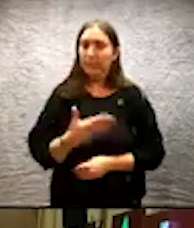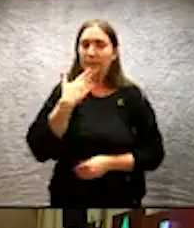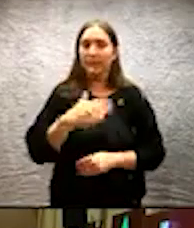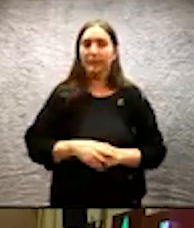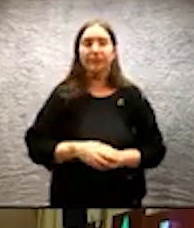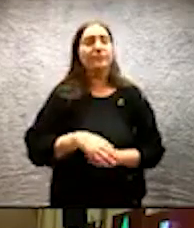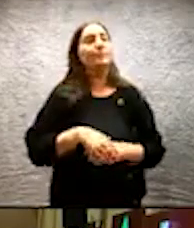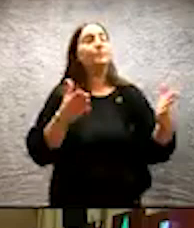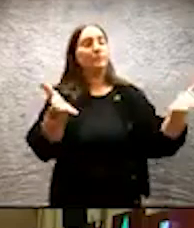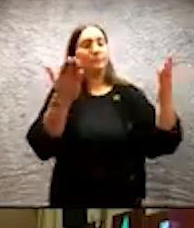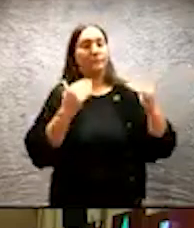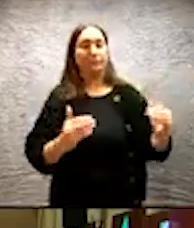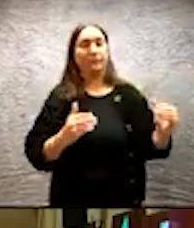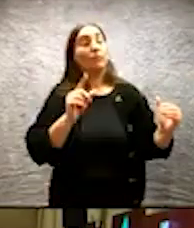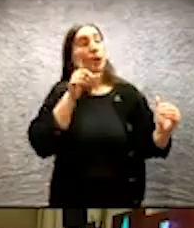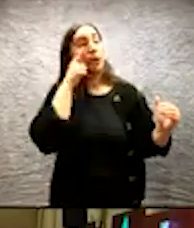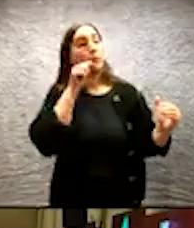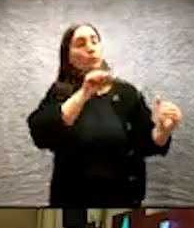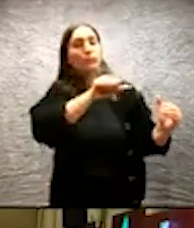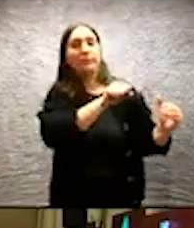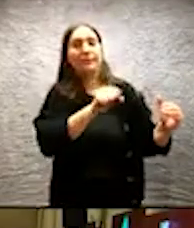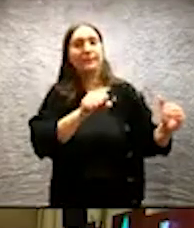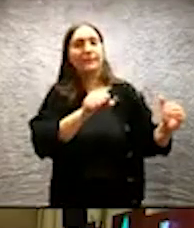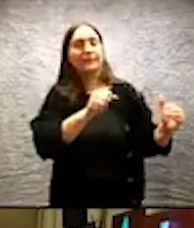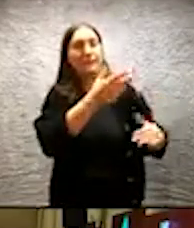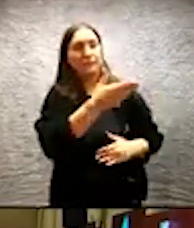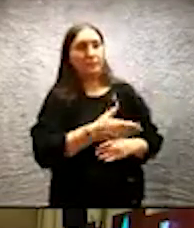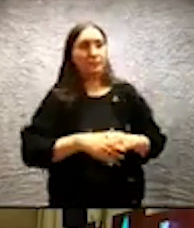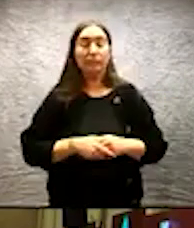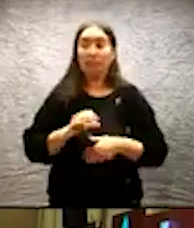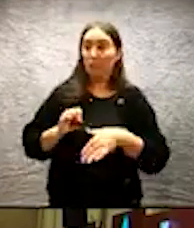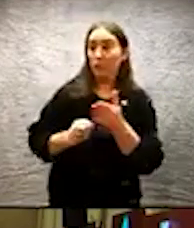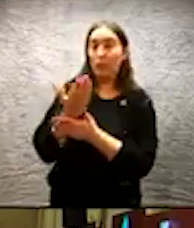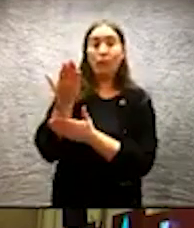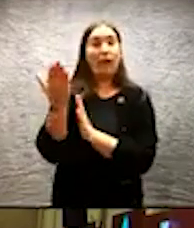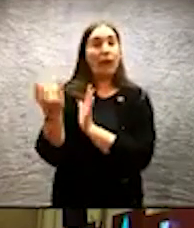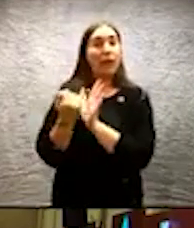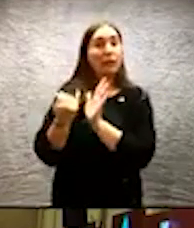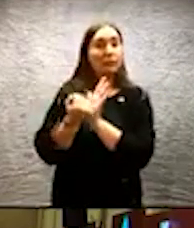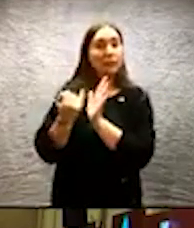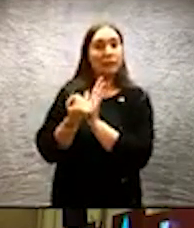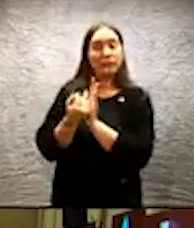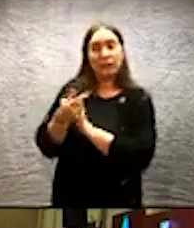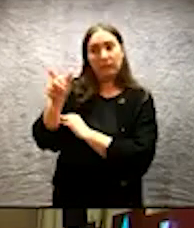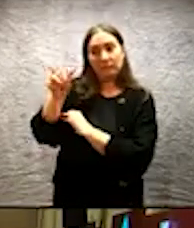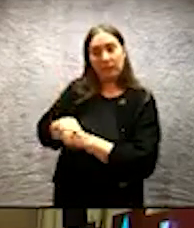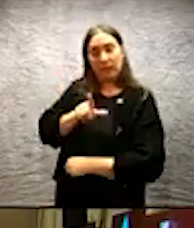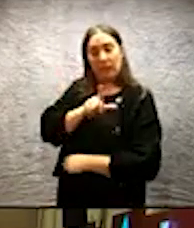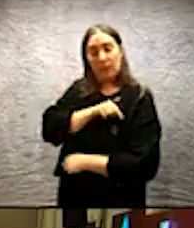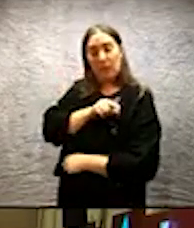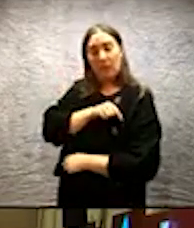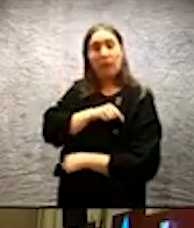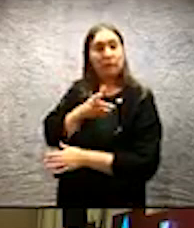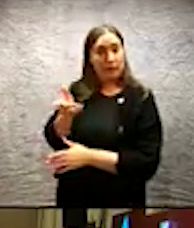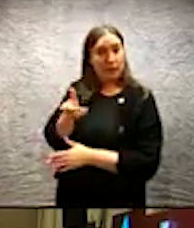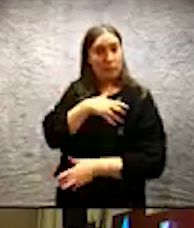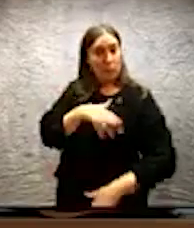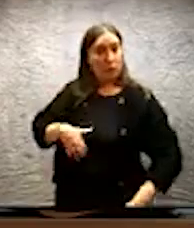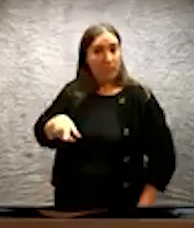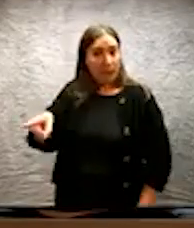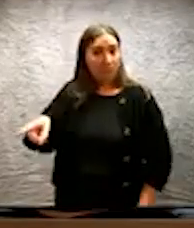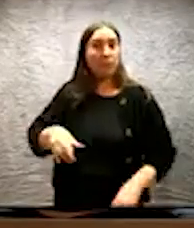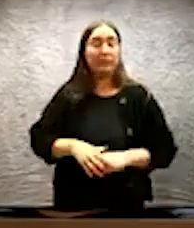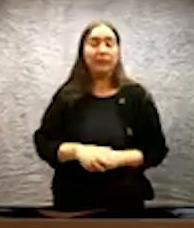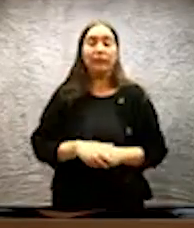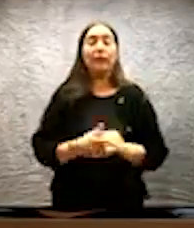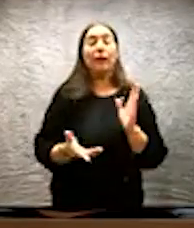Monsieur Sass, une nouvelle indemnité mise pour nos policiers municipaux qui s'appelle l'indemnité spéciale de fonction et